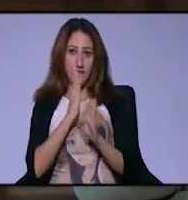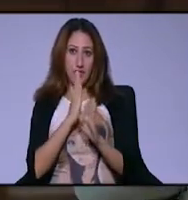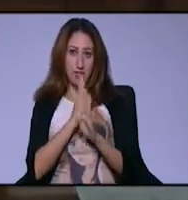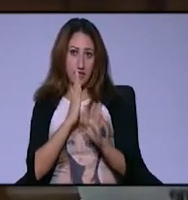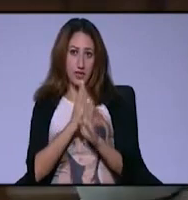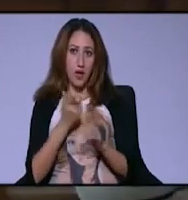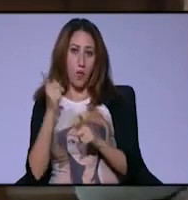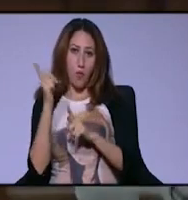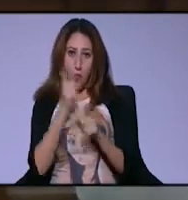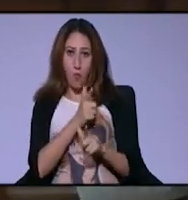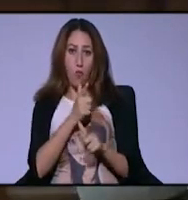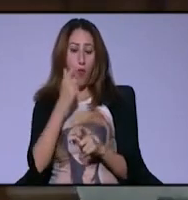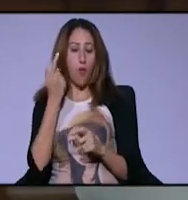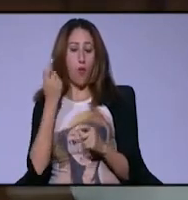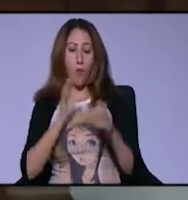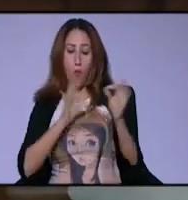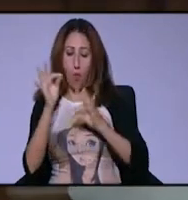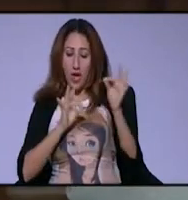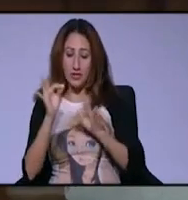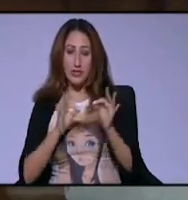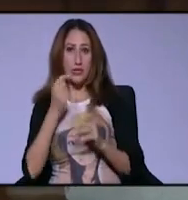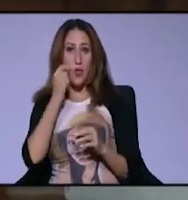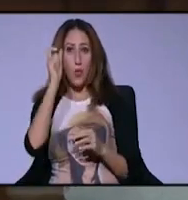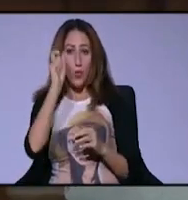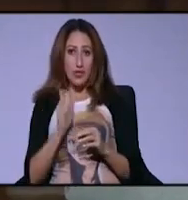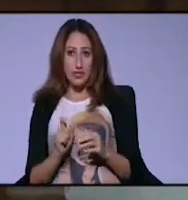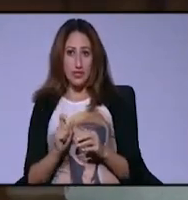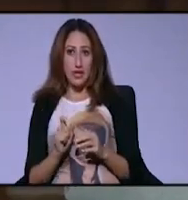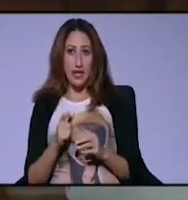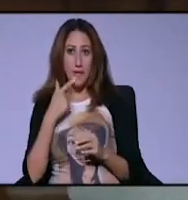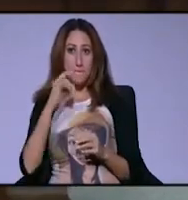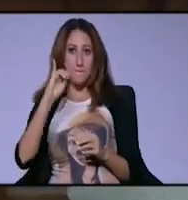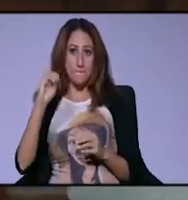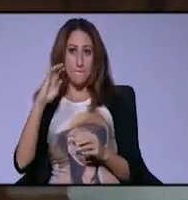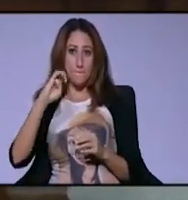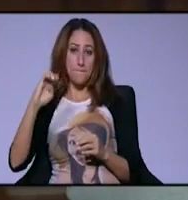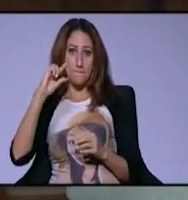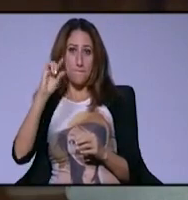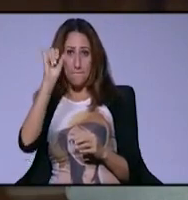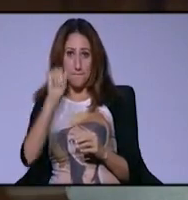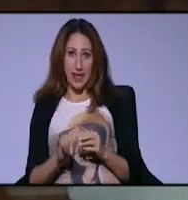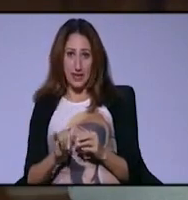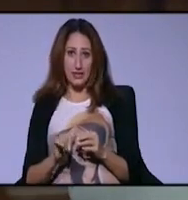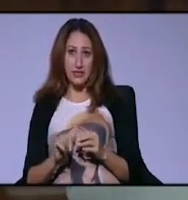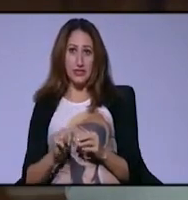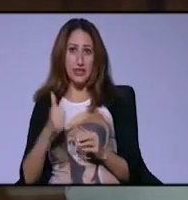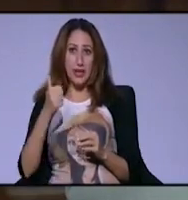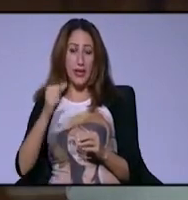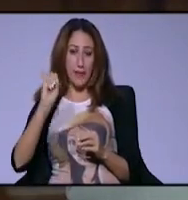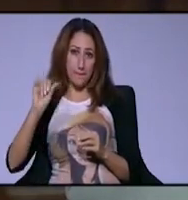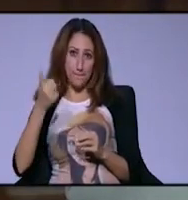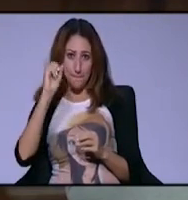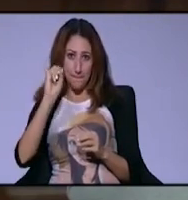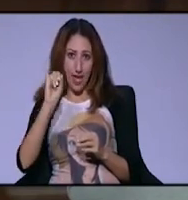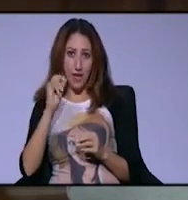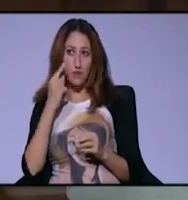الفنان والمخرج والمهندس والإنسان الجميل مجدي إمام، عشان نتكلم عن الجوانب